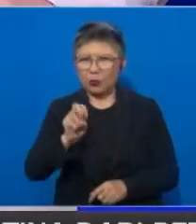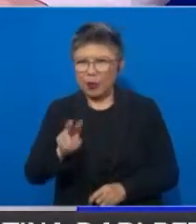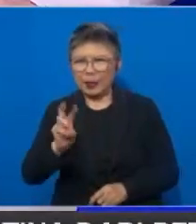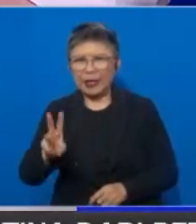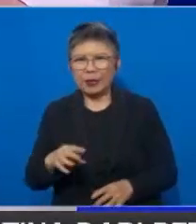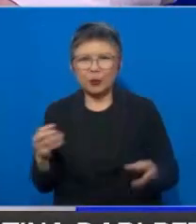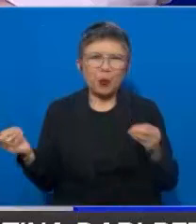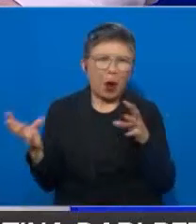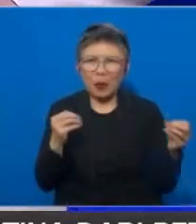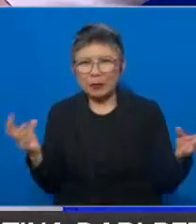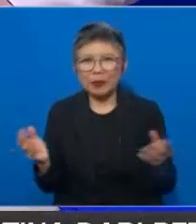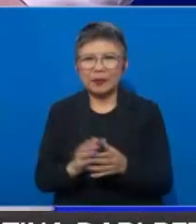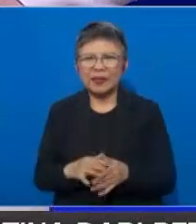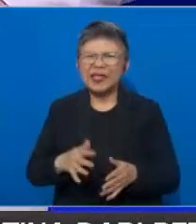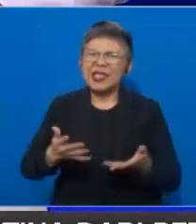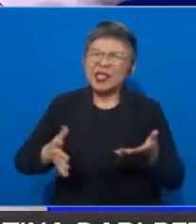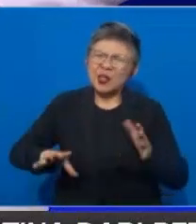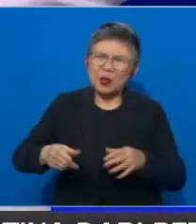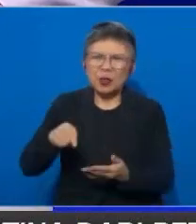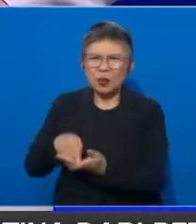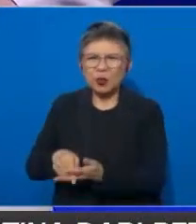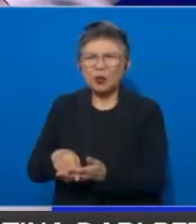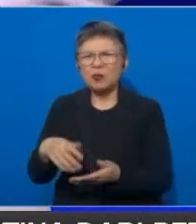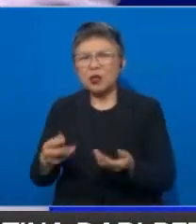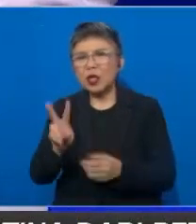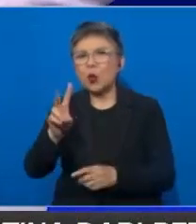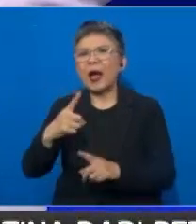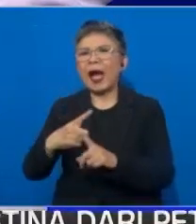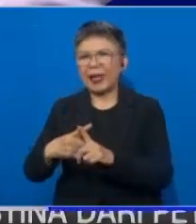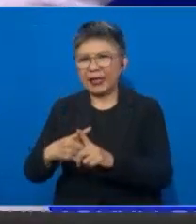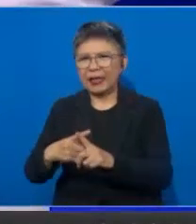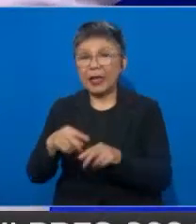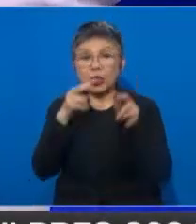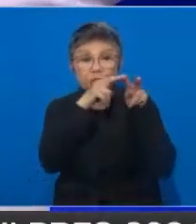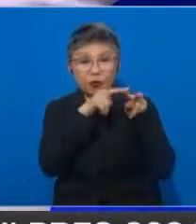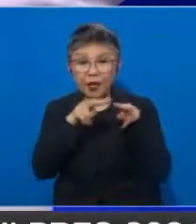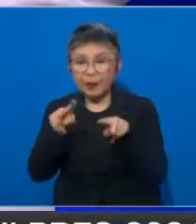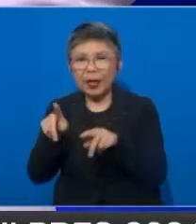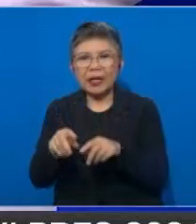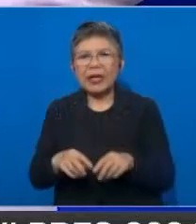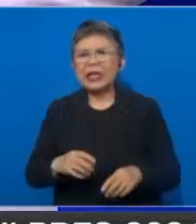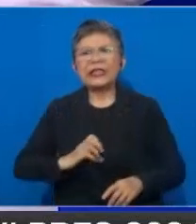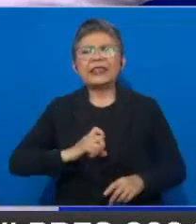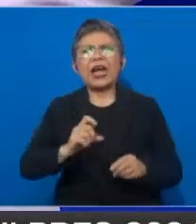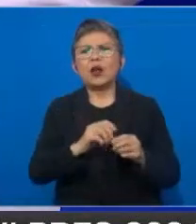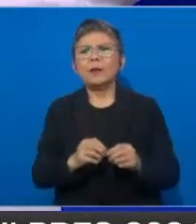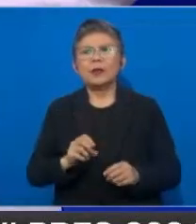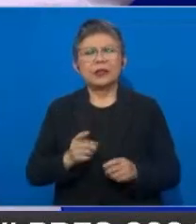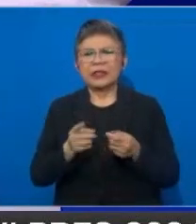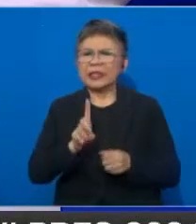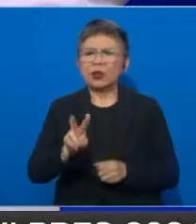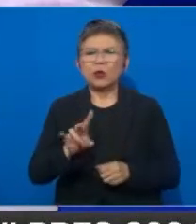kedua. Prediksi pilpres bakal 2 putaran setelah mayoritas hasil survei menyebut tidak ada paslon yang elektabilitasnya